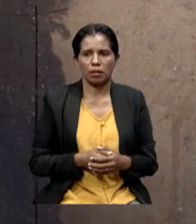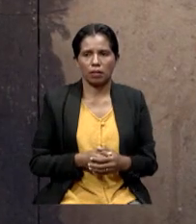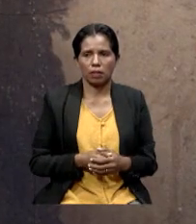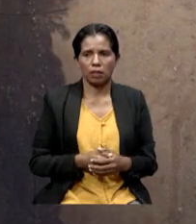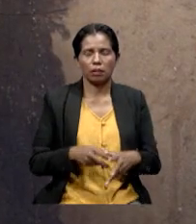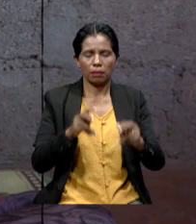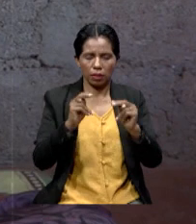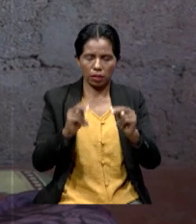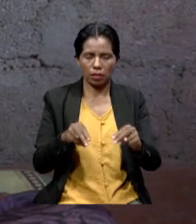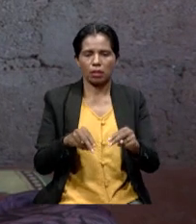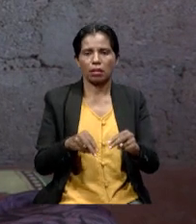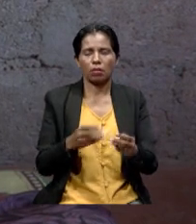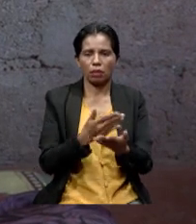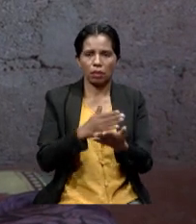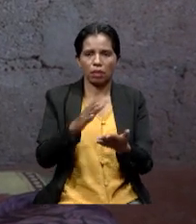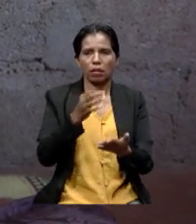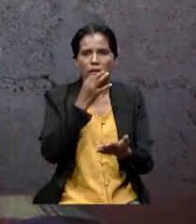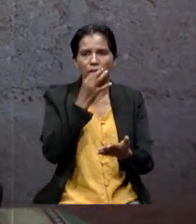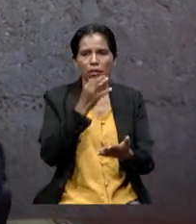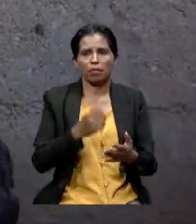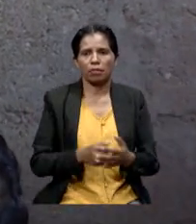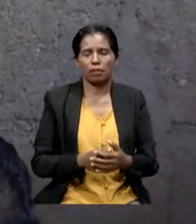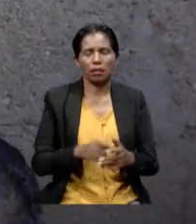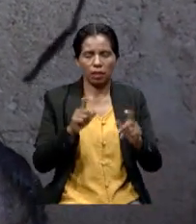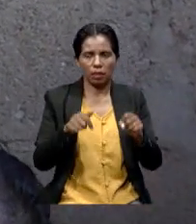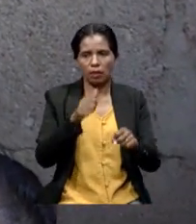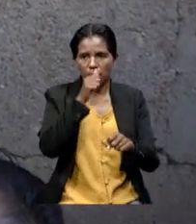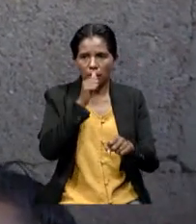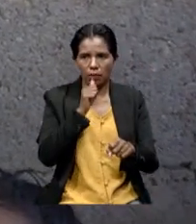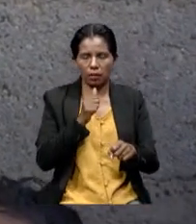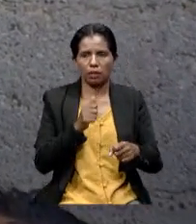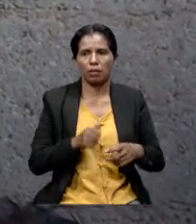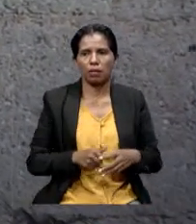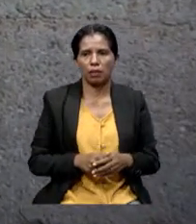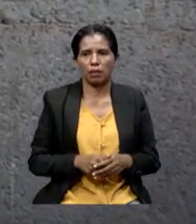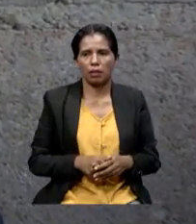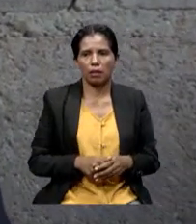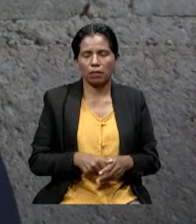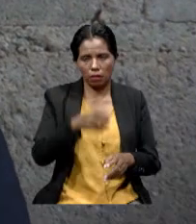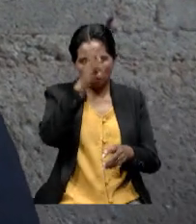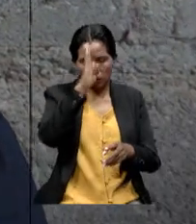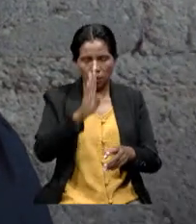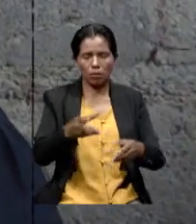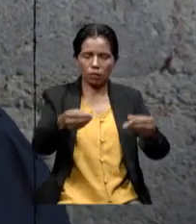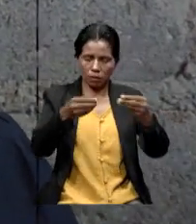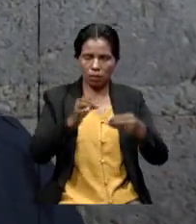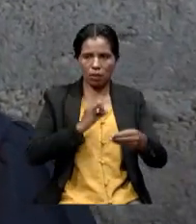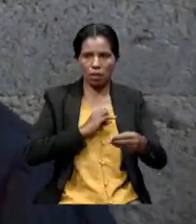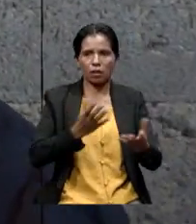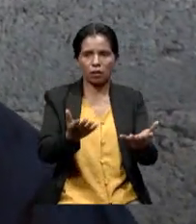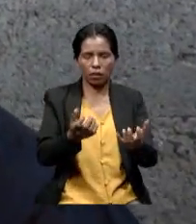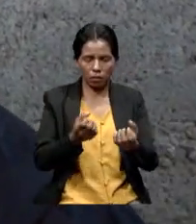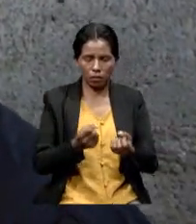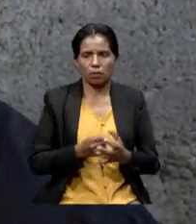pergi jauhan rumah. Dia pasien sih, dia nih los, sama marom mak fon sama ya usim, kalau bela